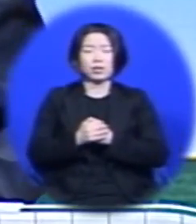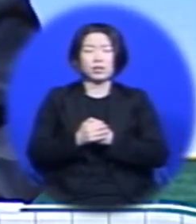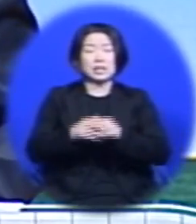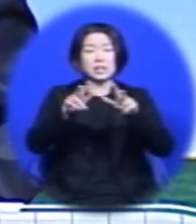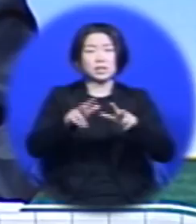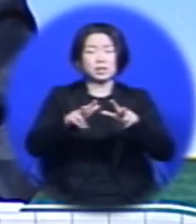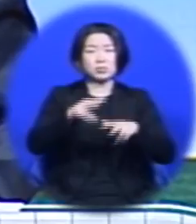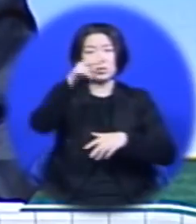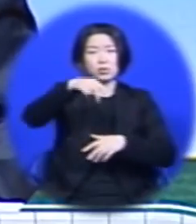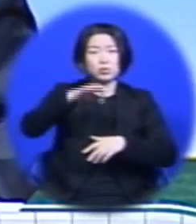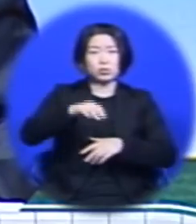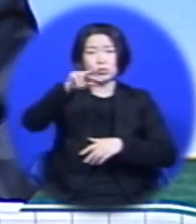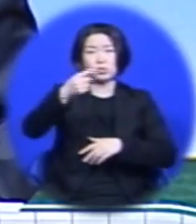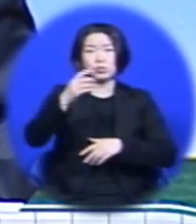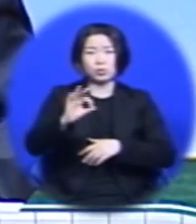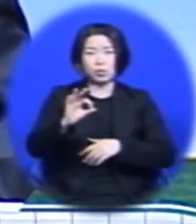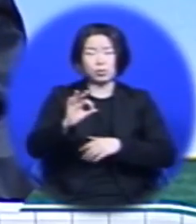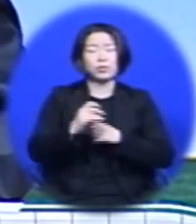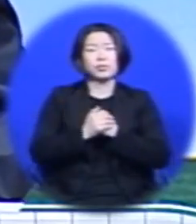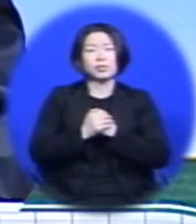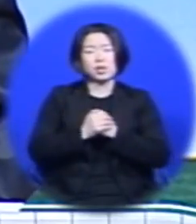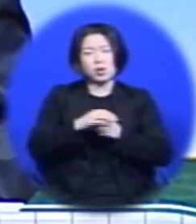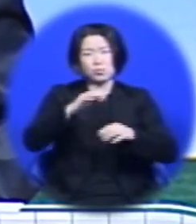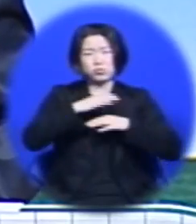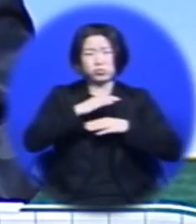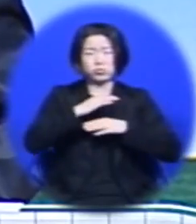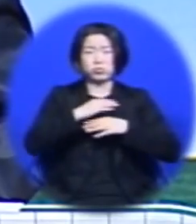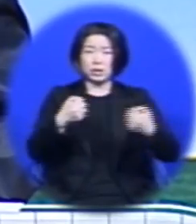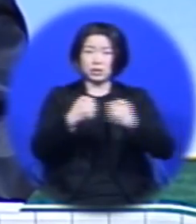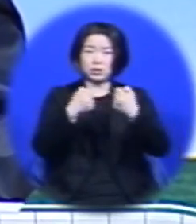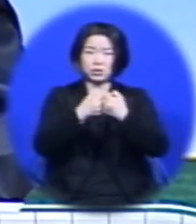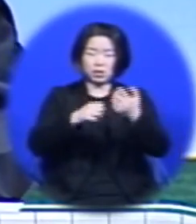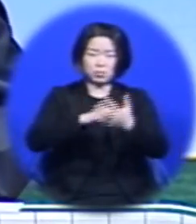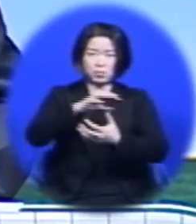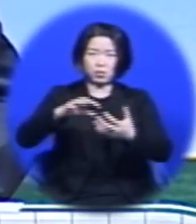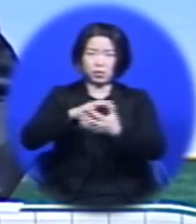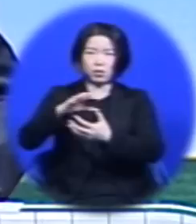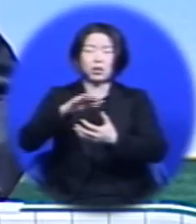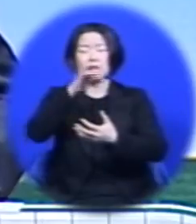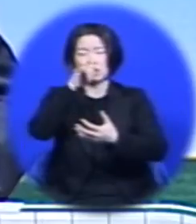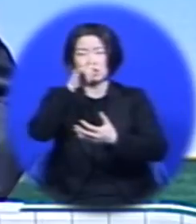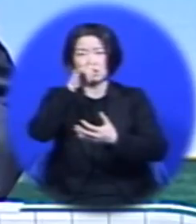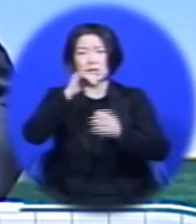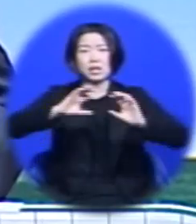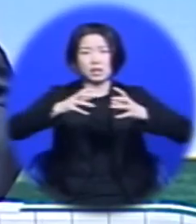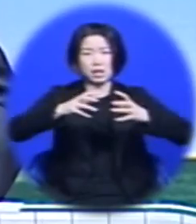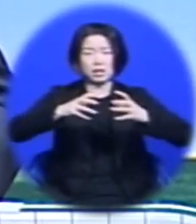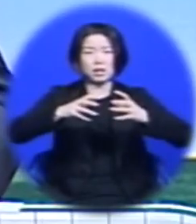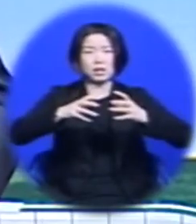지금 중동의 아주 무서운 전쟁의 소용돌이에 휘말려 있는 나라의